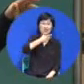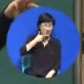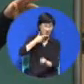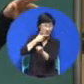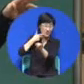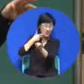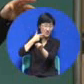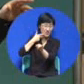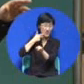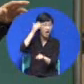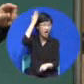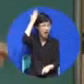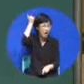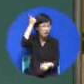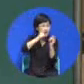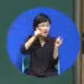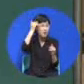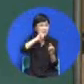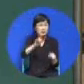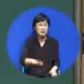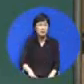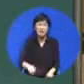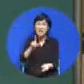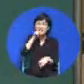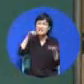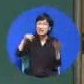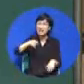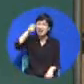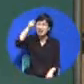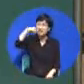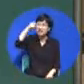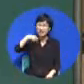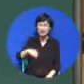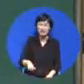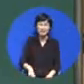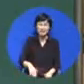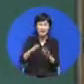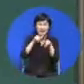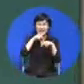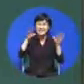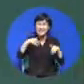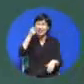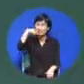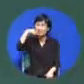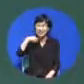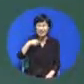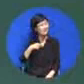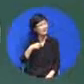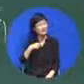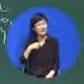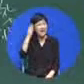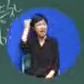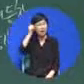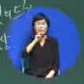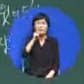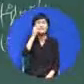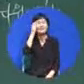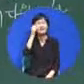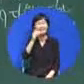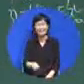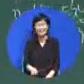What do Koreans say? 새가 운다. The bird is crying. 일단 짜는 행위라, 새가 운다. That's what they think. The birds are